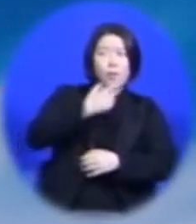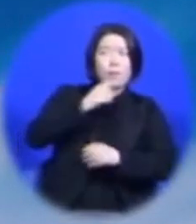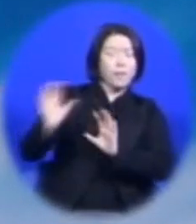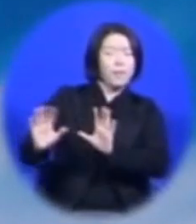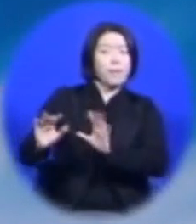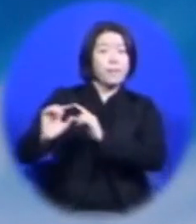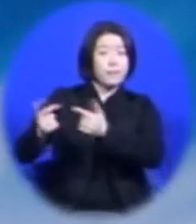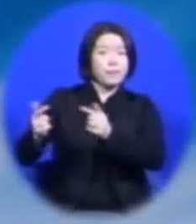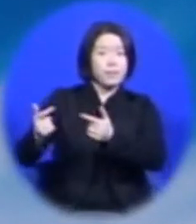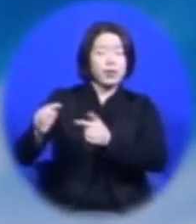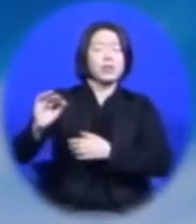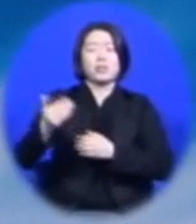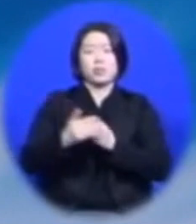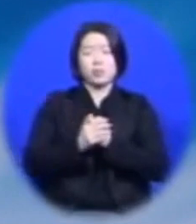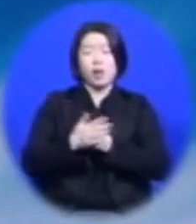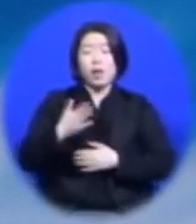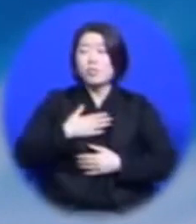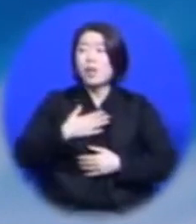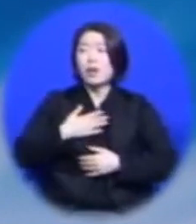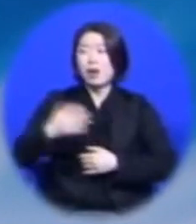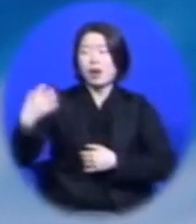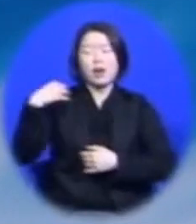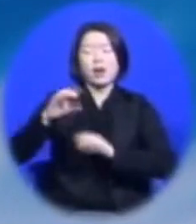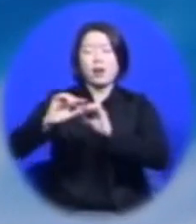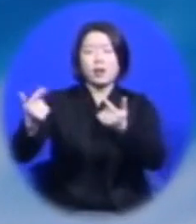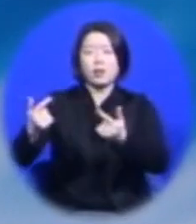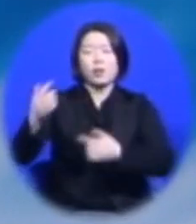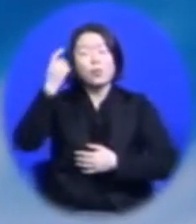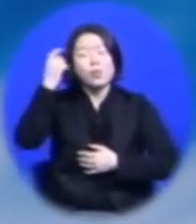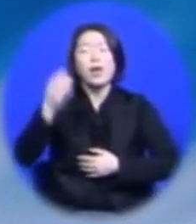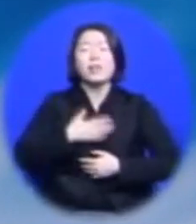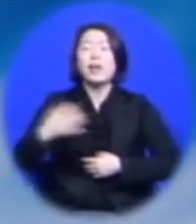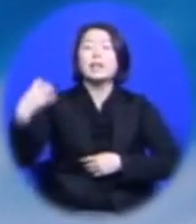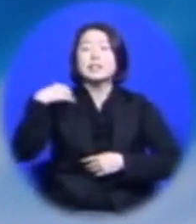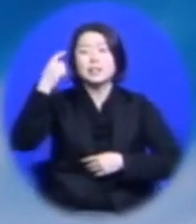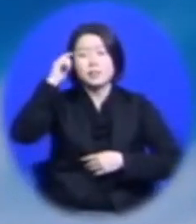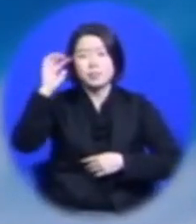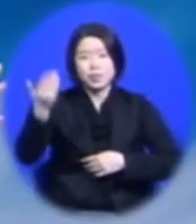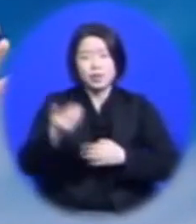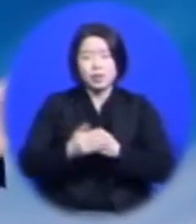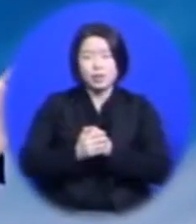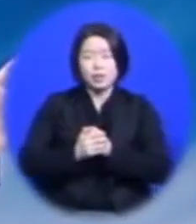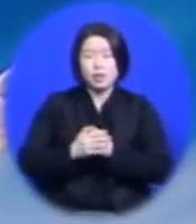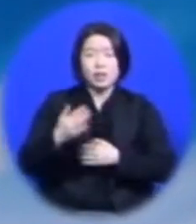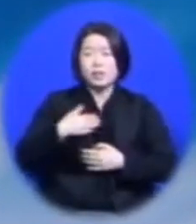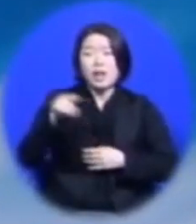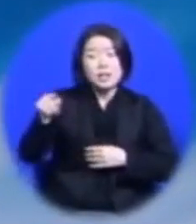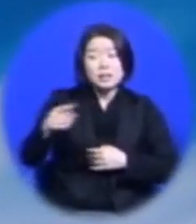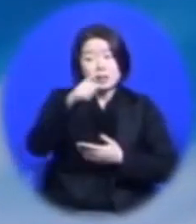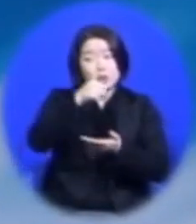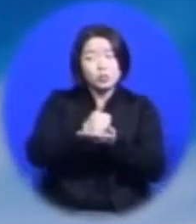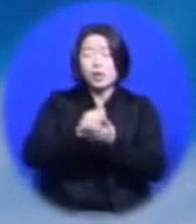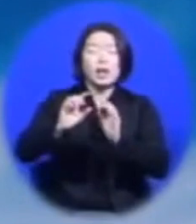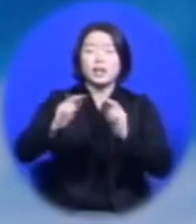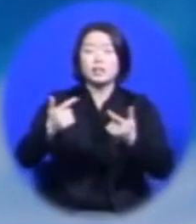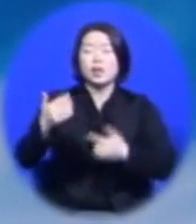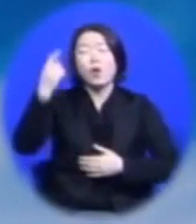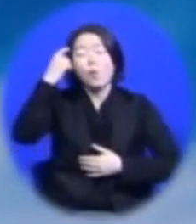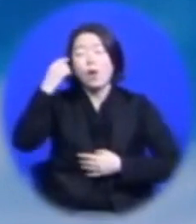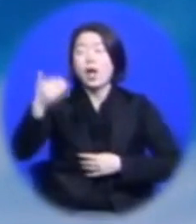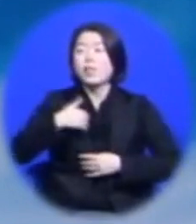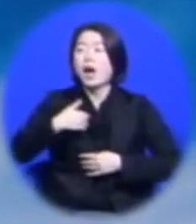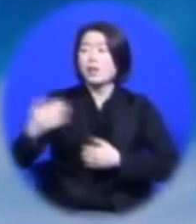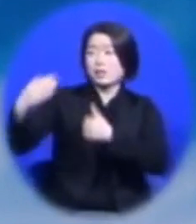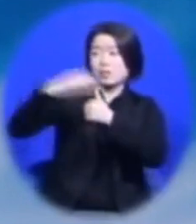갖게 됩니다. 내가 한 게 아닌데 왜 내가 책임을 져야 되느냐? 나는 그런 죄를 지은 게 아닌데 왜 나보고 그런 죄를